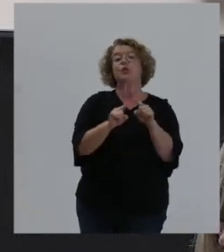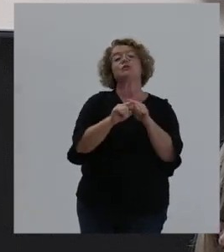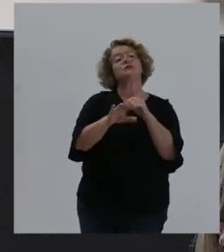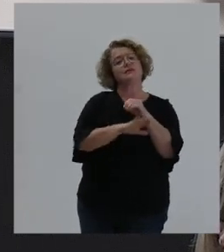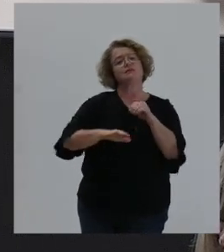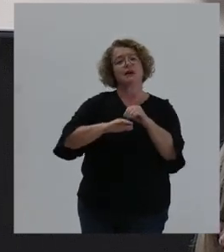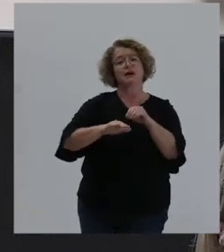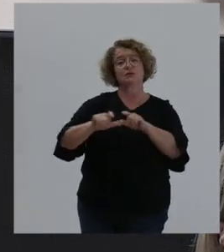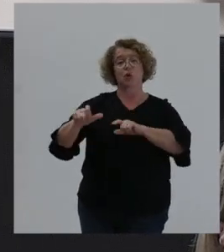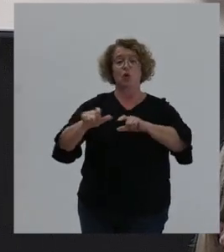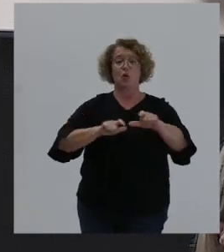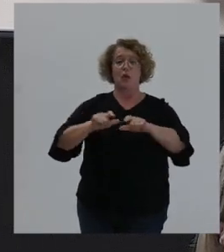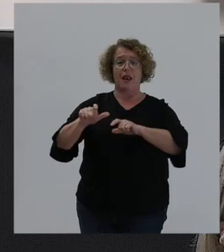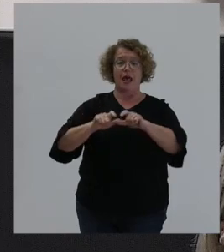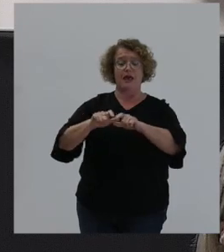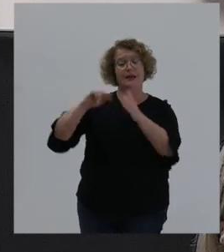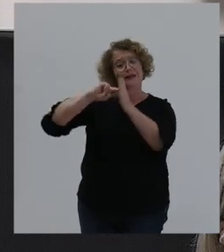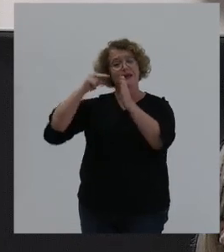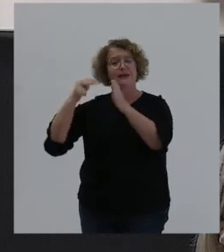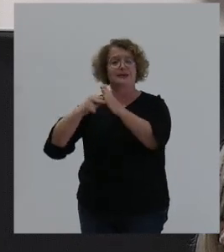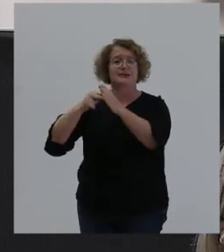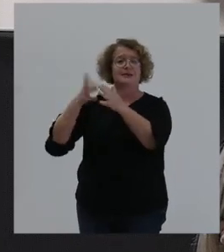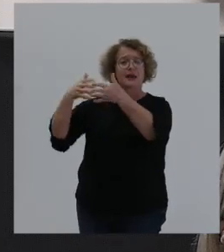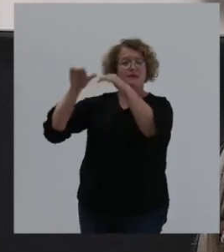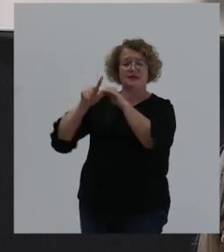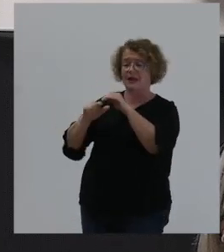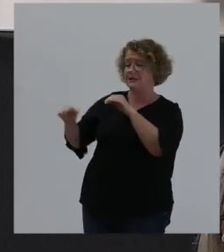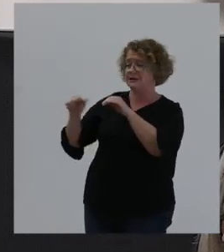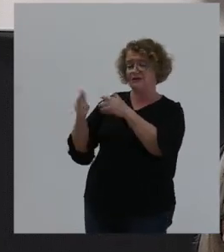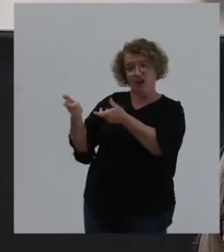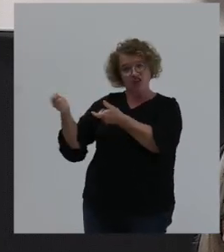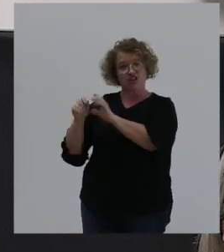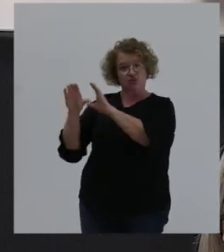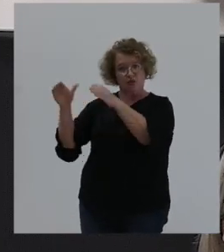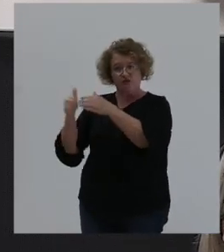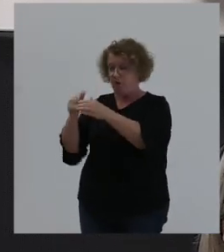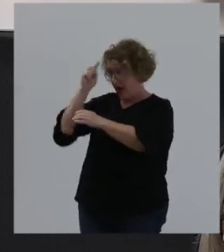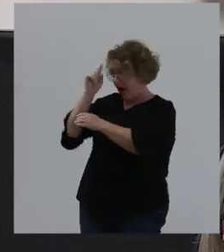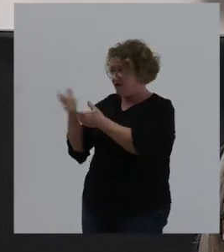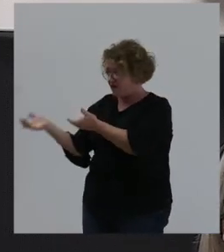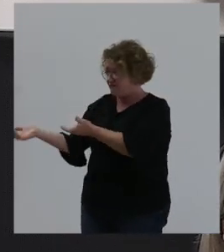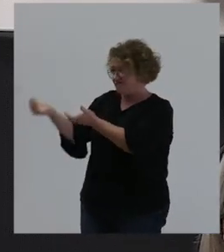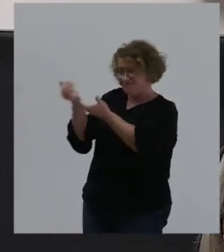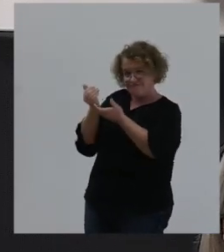sur les retours des collègues BIATS qui sont en gestion de niveau ou de formation. C'est important, leur retour. Et bien sûr,